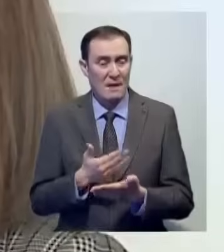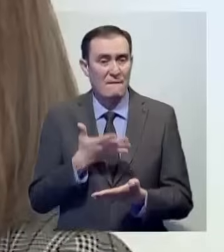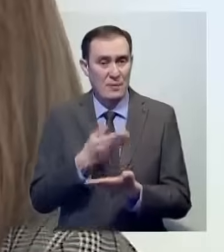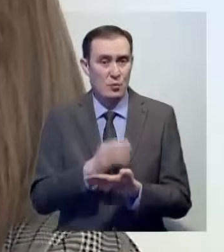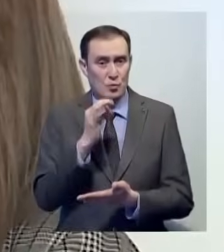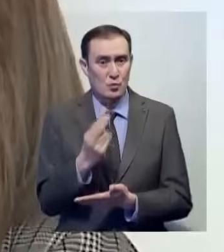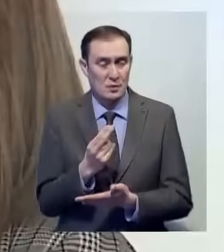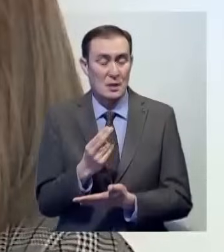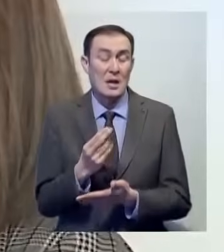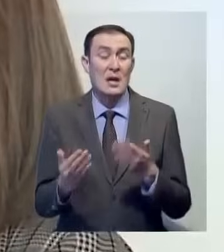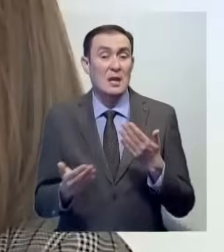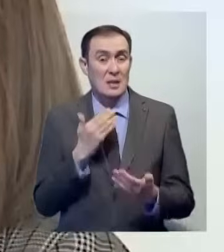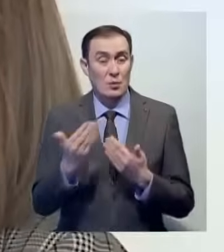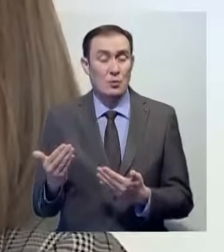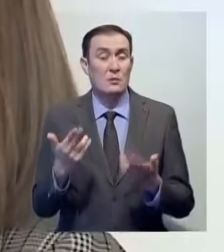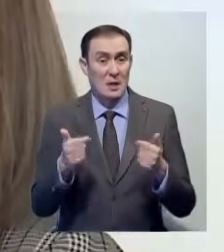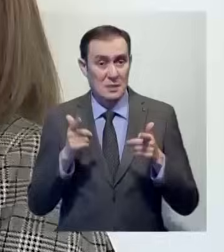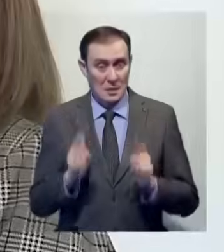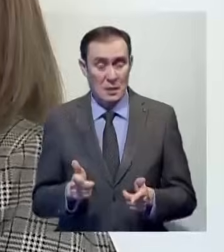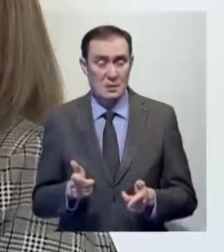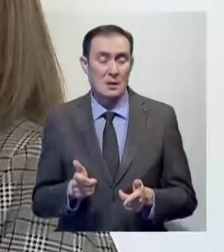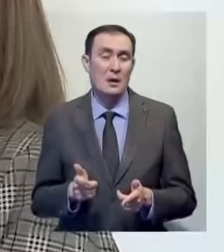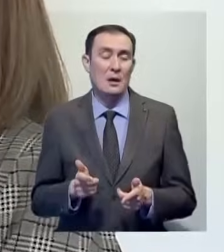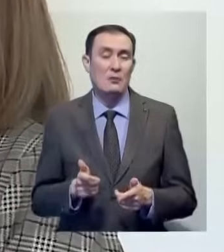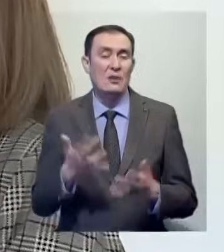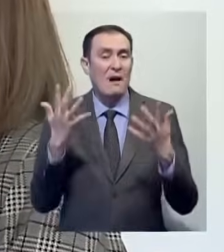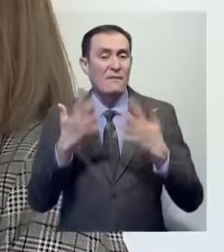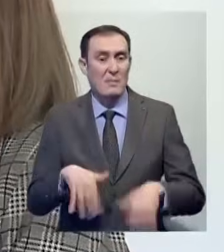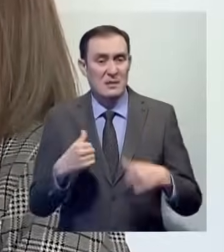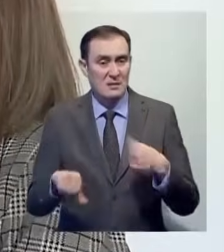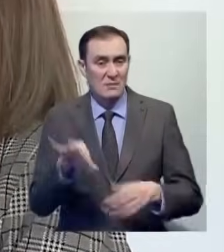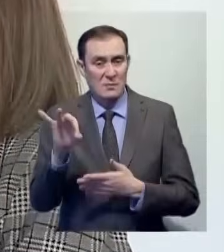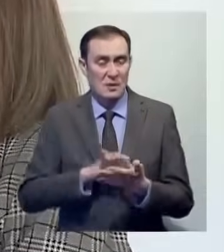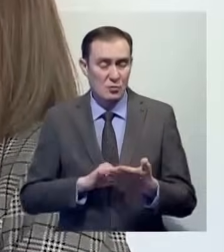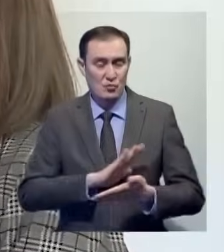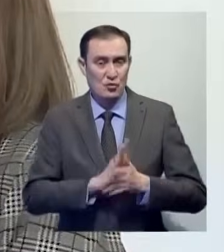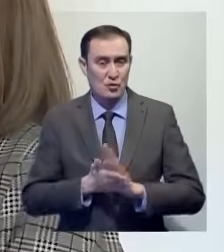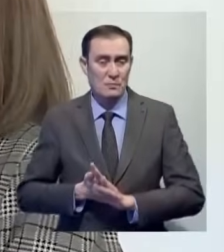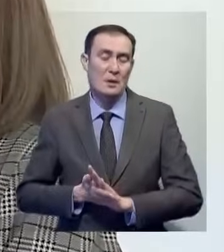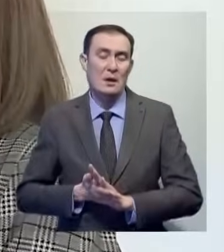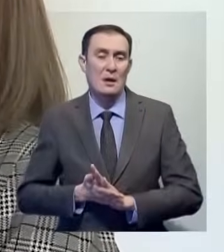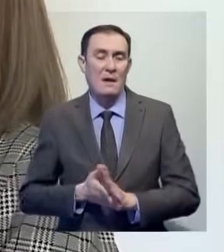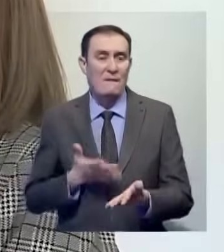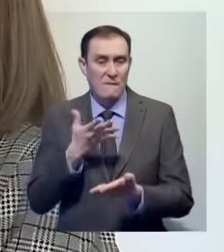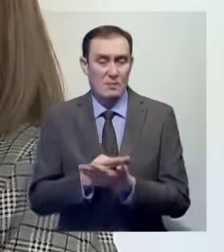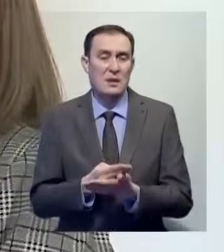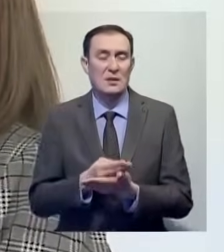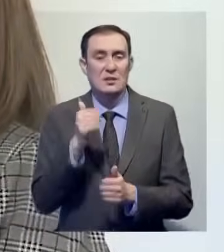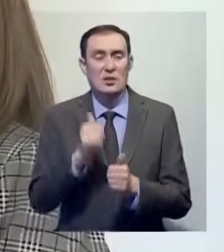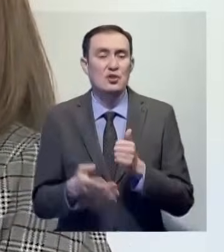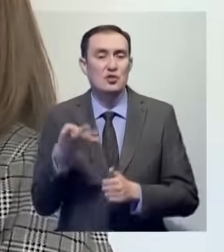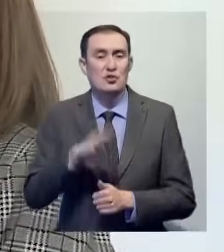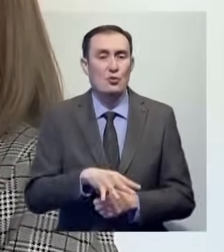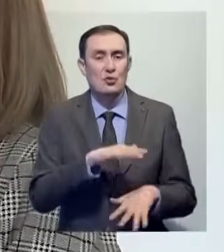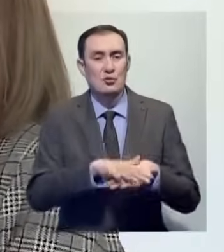выплату. Если он согласен, тогда в автоматизированном режиме выплата со всех источников, из